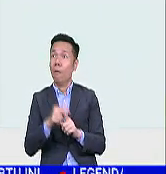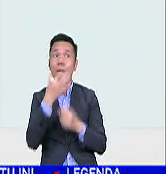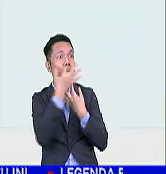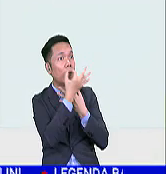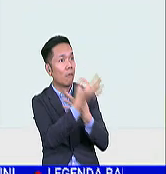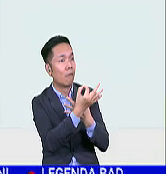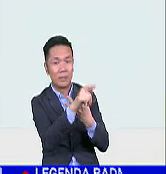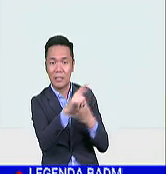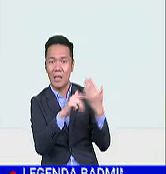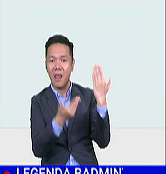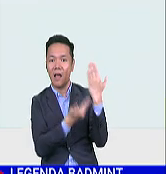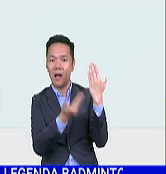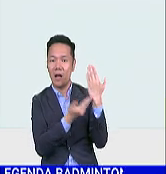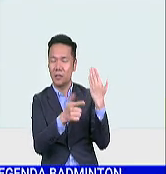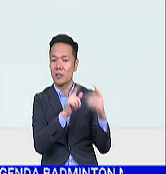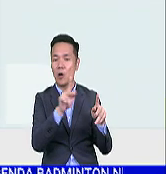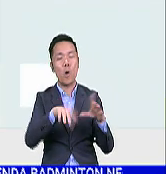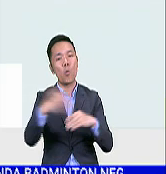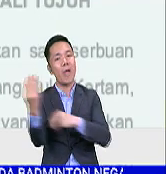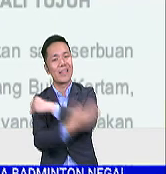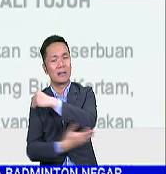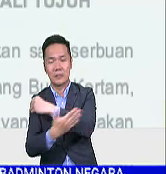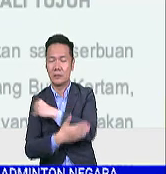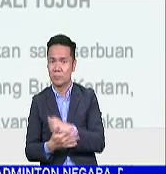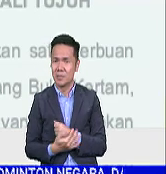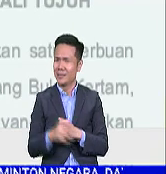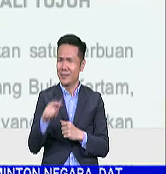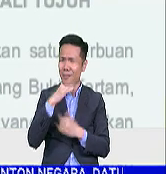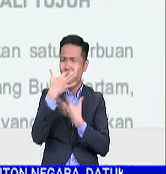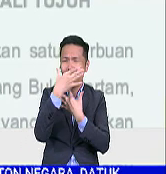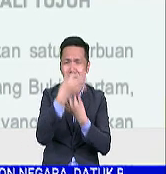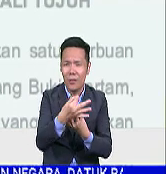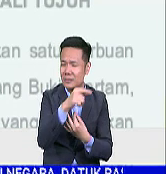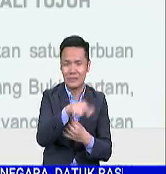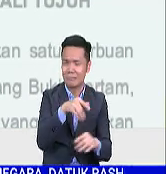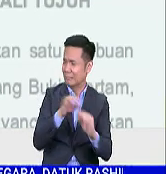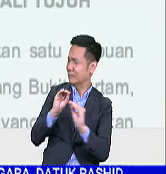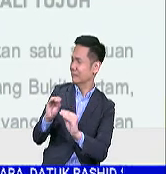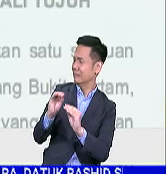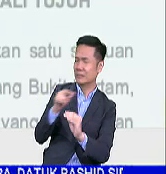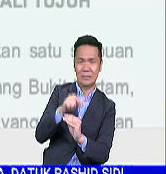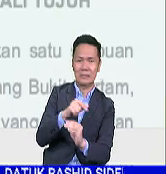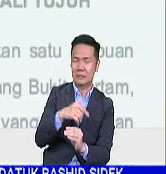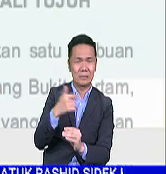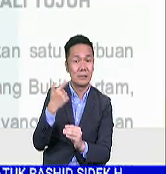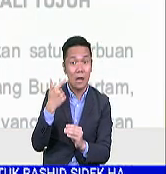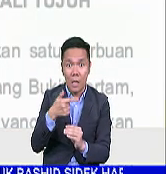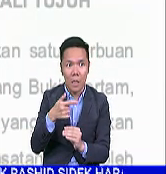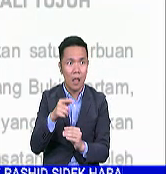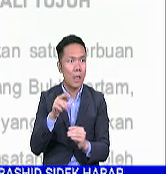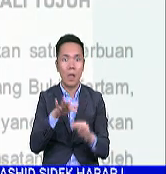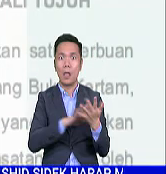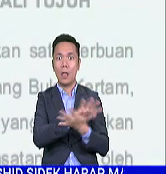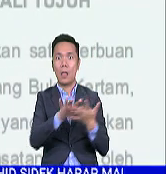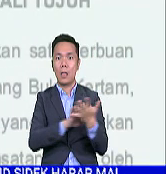ladang warga asing. Orang ramai diingatkan agar tidak terpengaruh dengan ajaran atau dakyah yang boleh menimbulkan